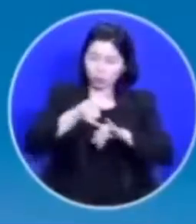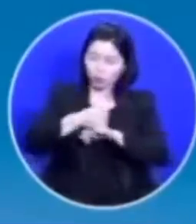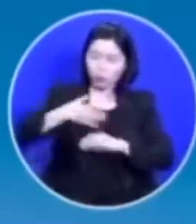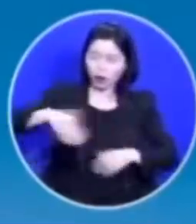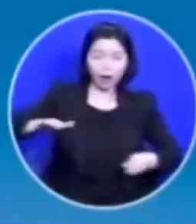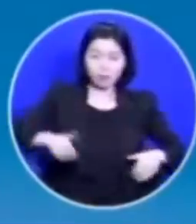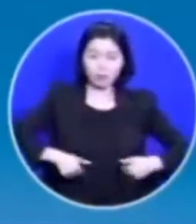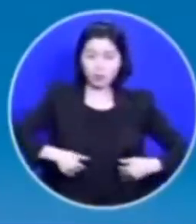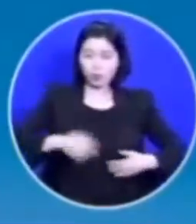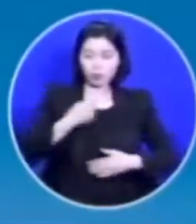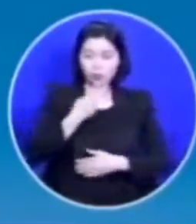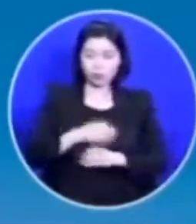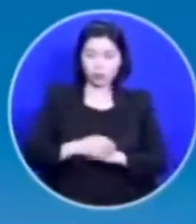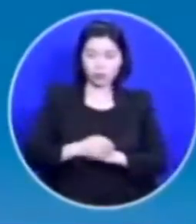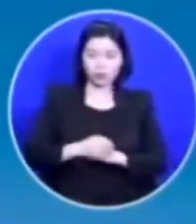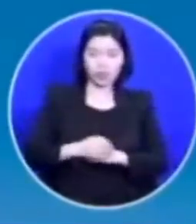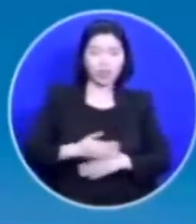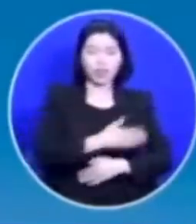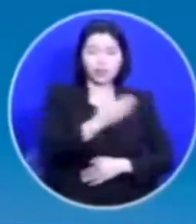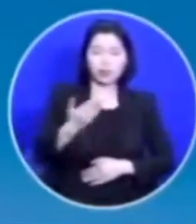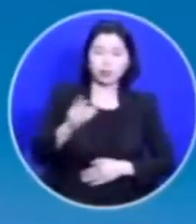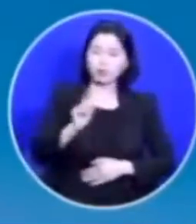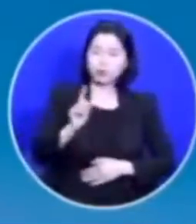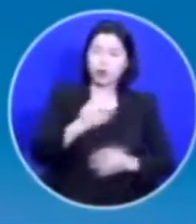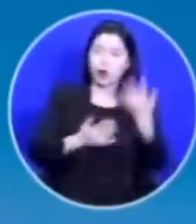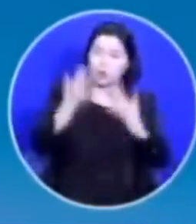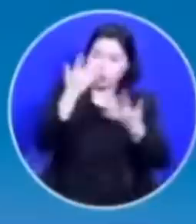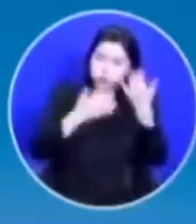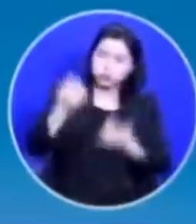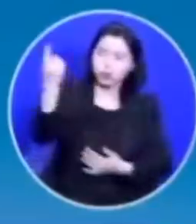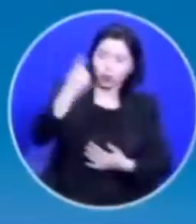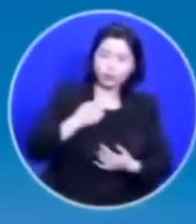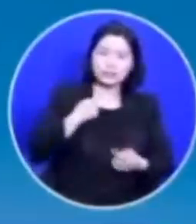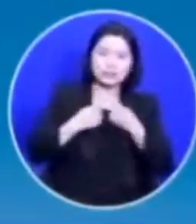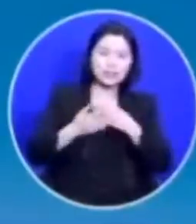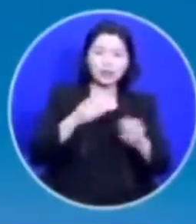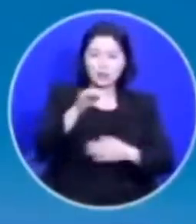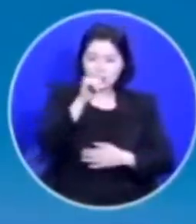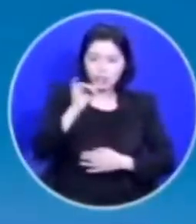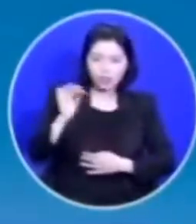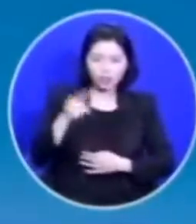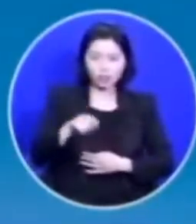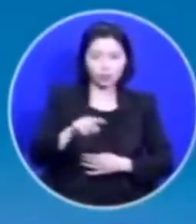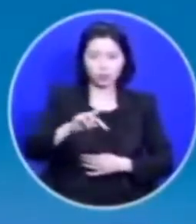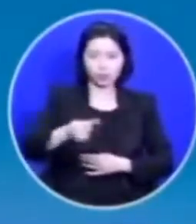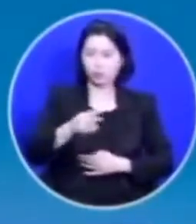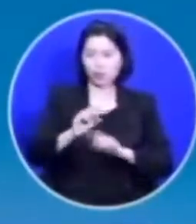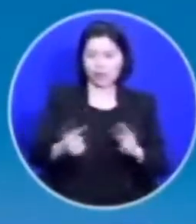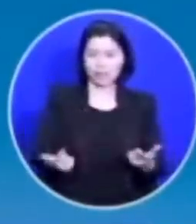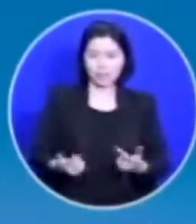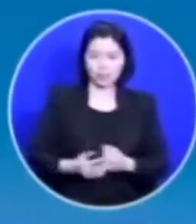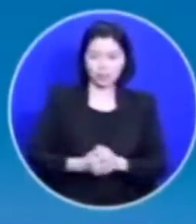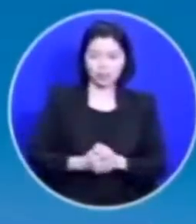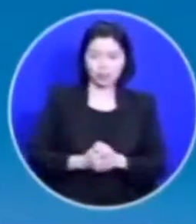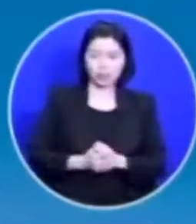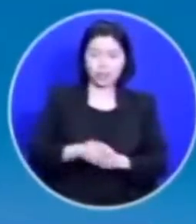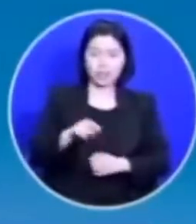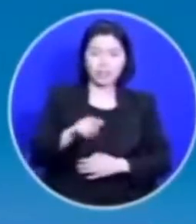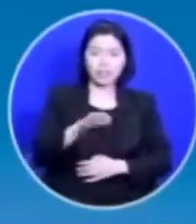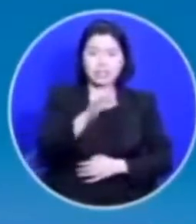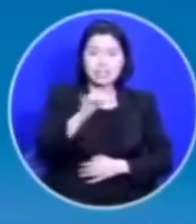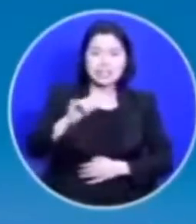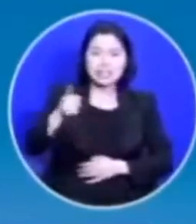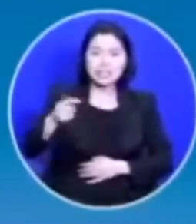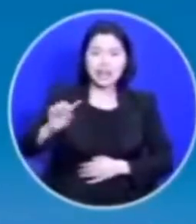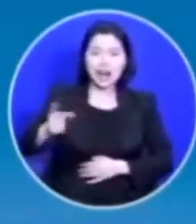없어요 여러분에게 무슨 불이 임하는 체험이 꼭 있어야 하는 것도 아닙니다 그 이 안수 교수님의